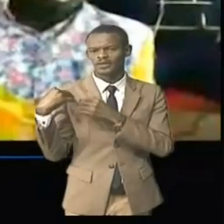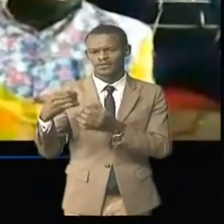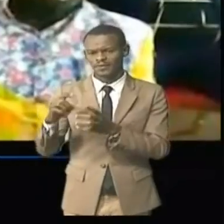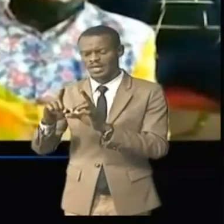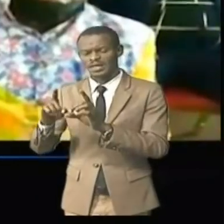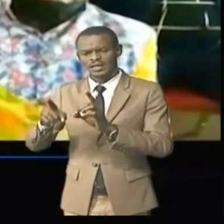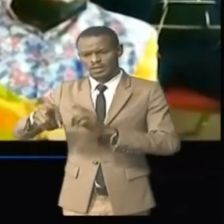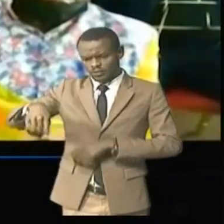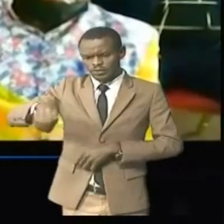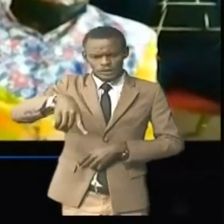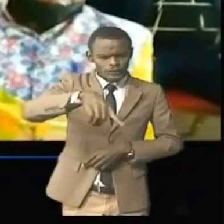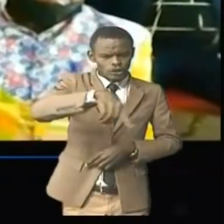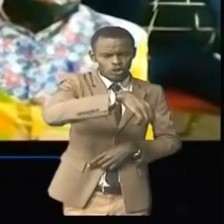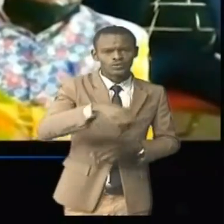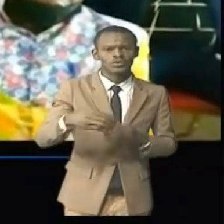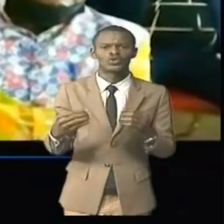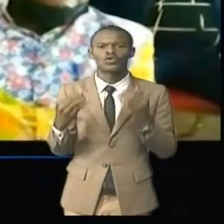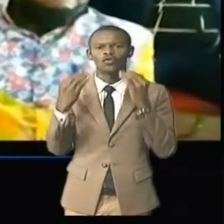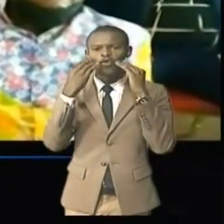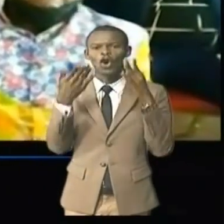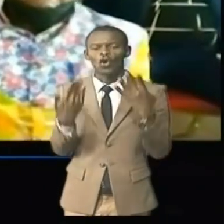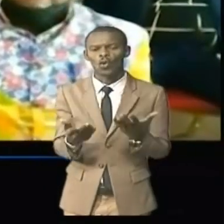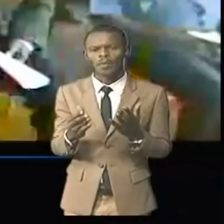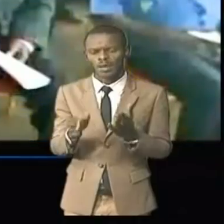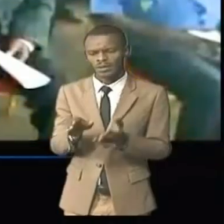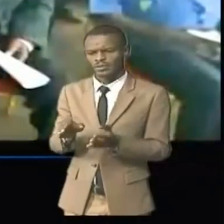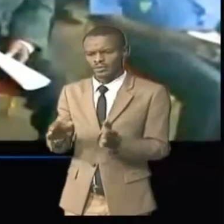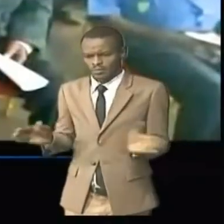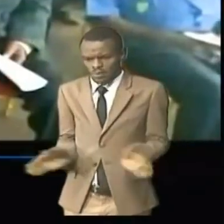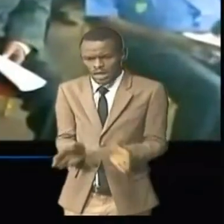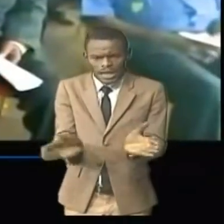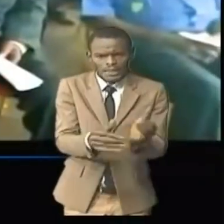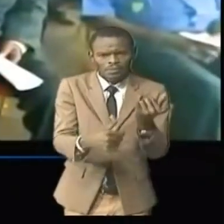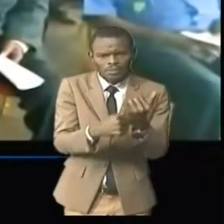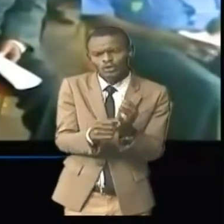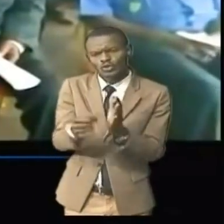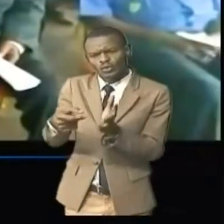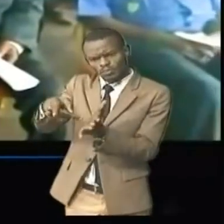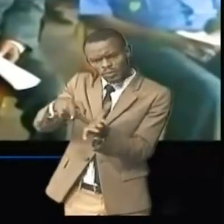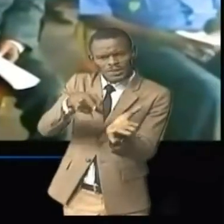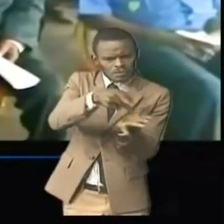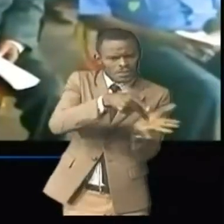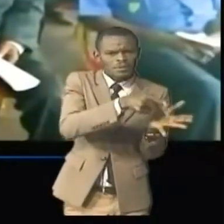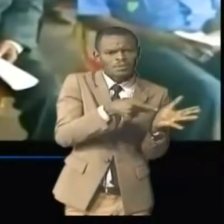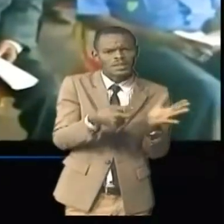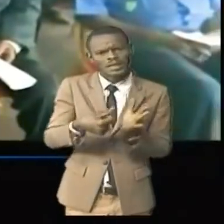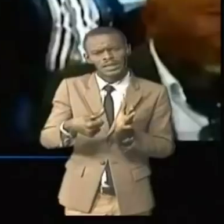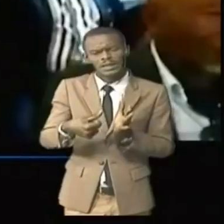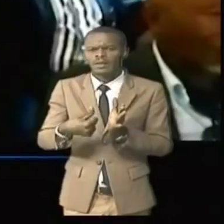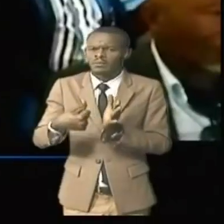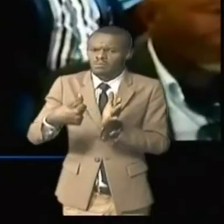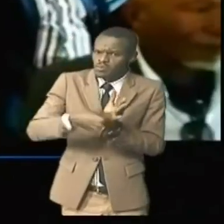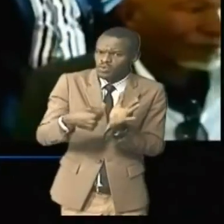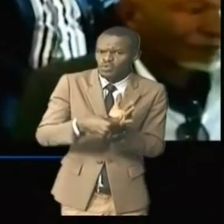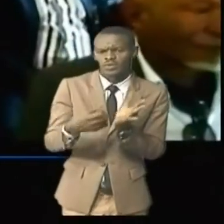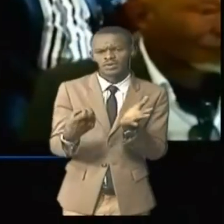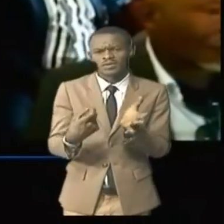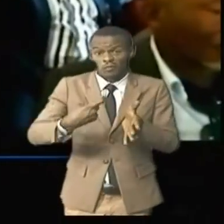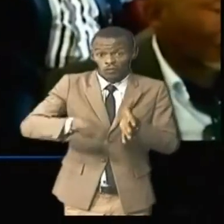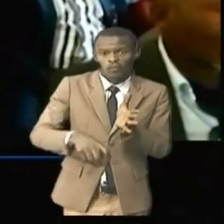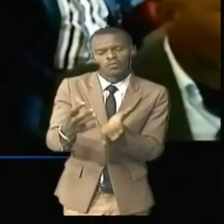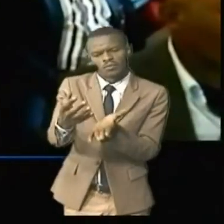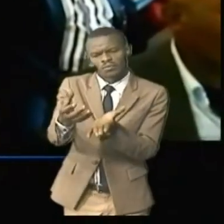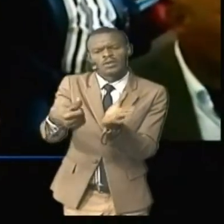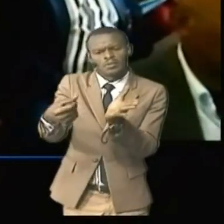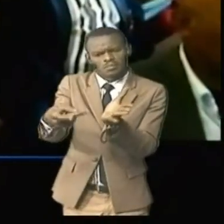que la direction provinciale Grand Bandundu de recettes administratives, judiciaires, domaniales et participation de DGRAD en sigle a